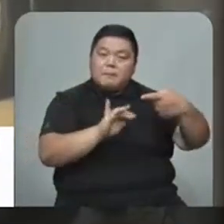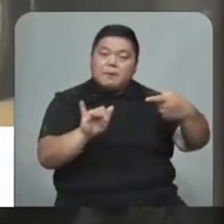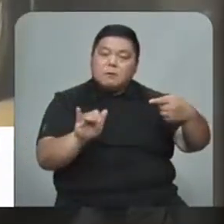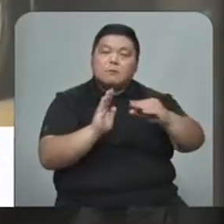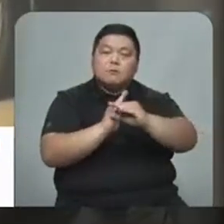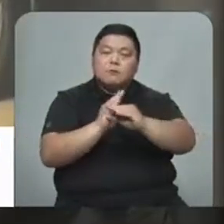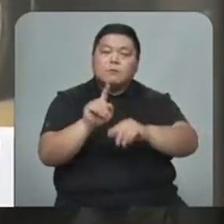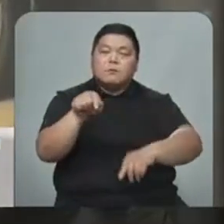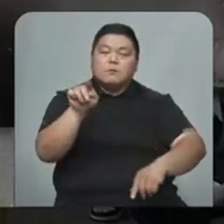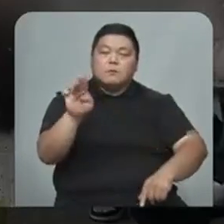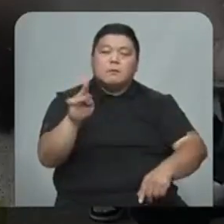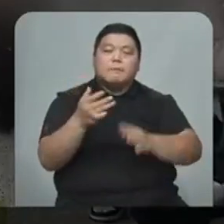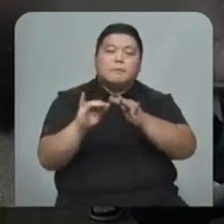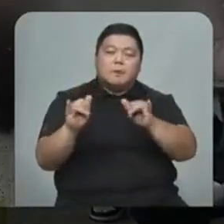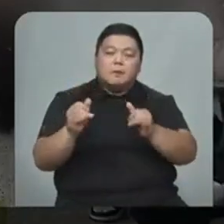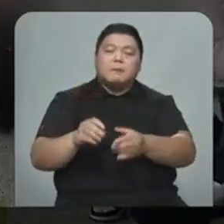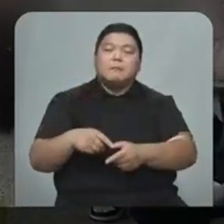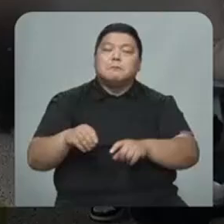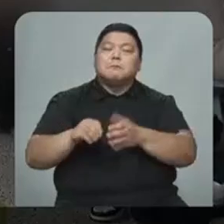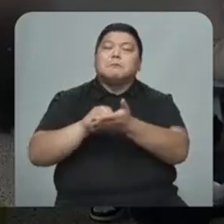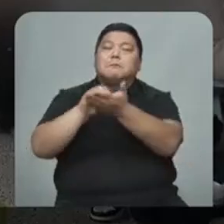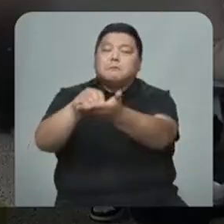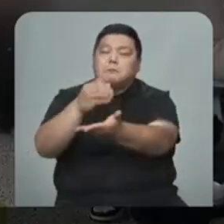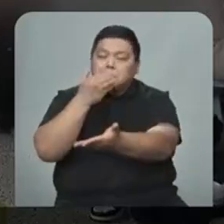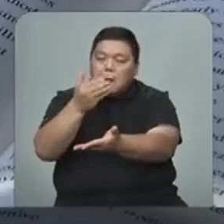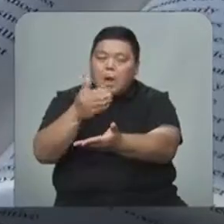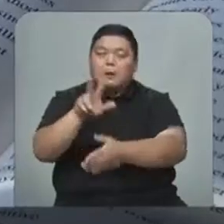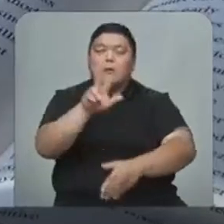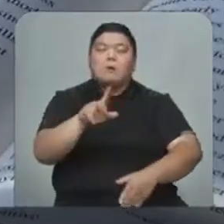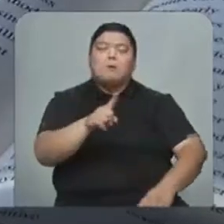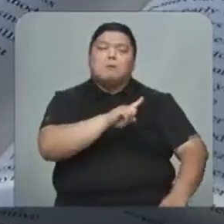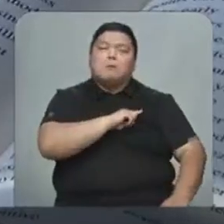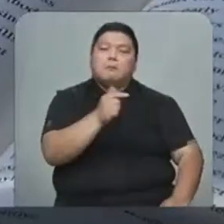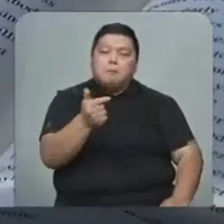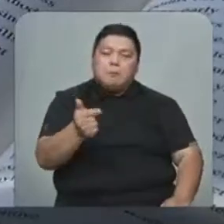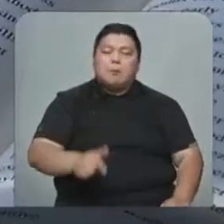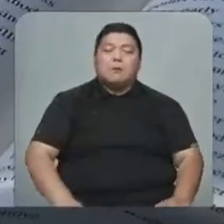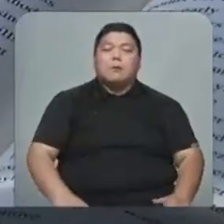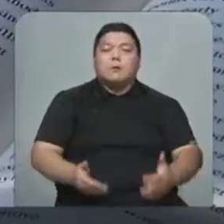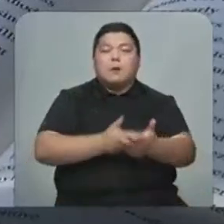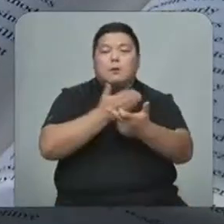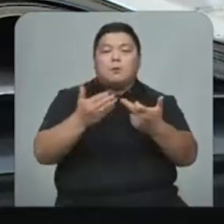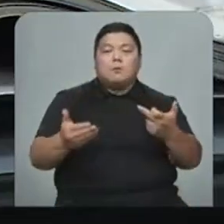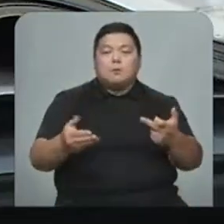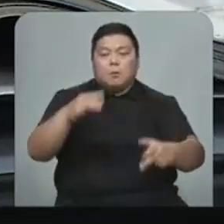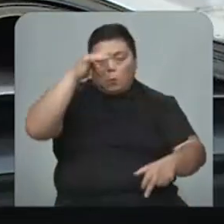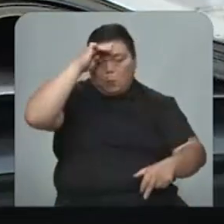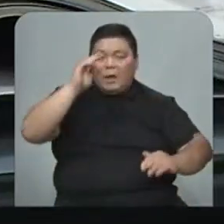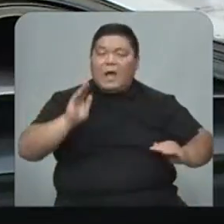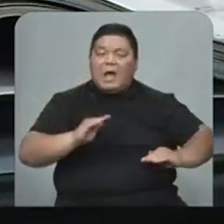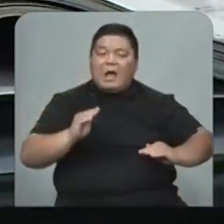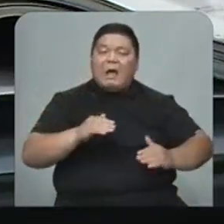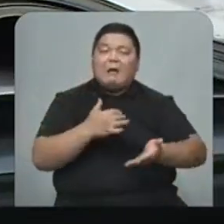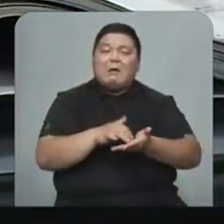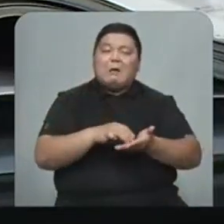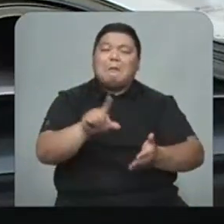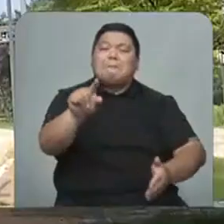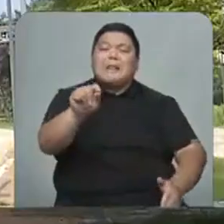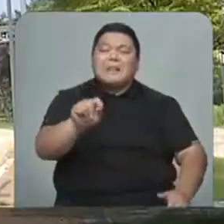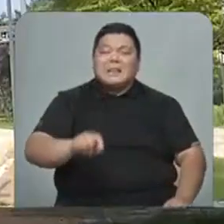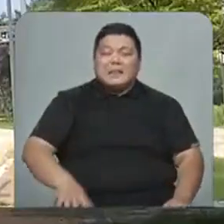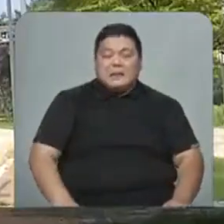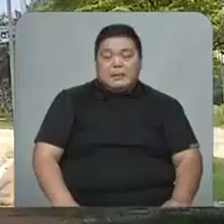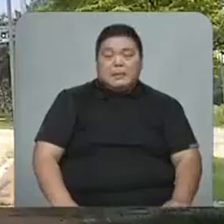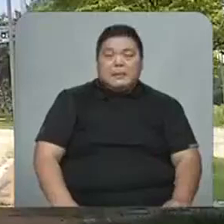있다고 분석합니다이는 전국에서 가장 높은 비율인데 강원도의고 3학생 수가 만 명대로 적기 때문입니다